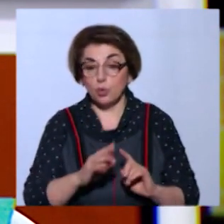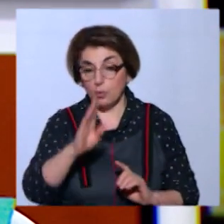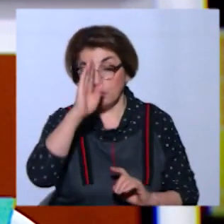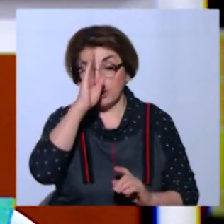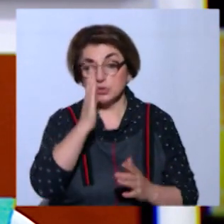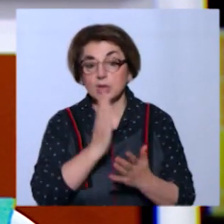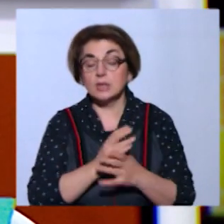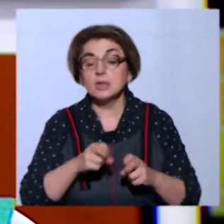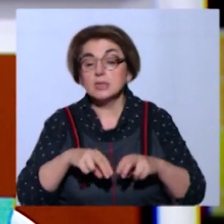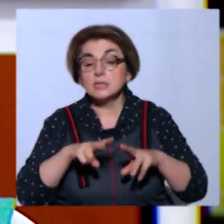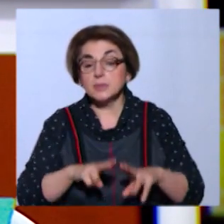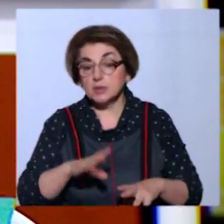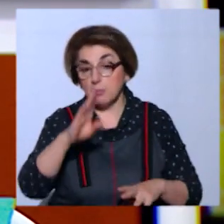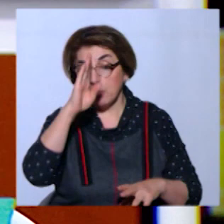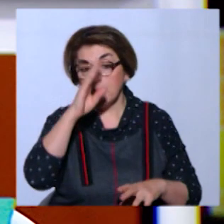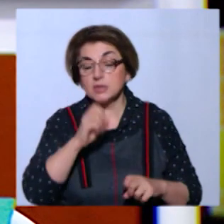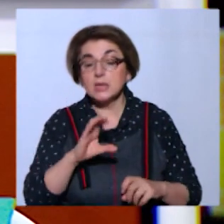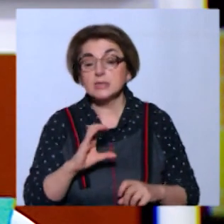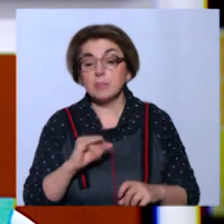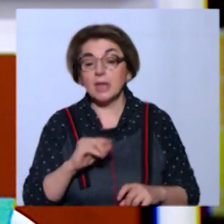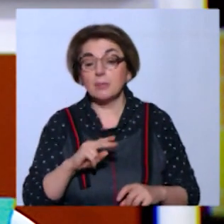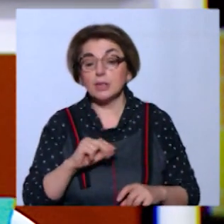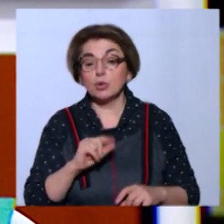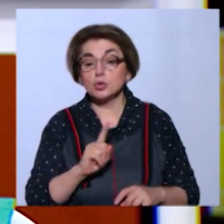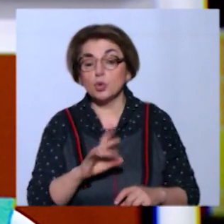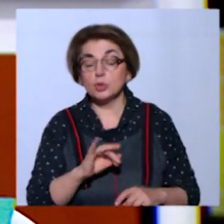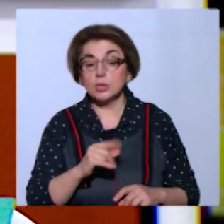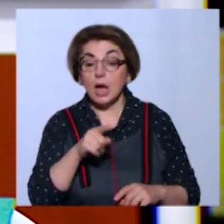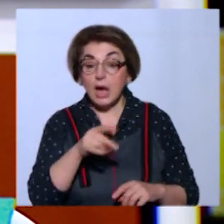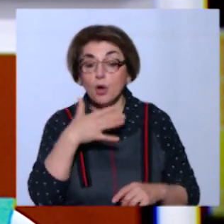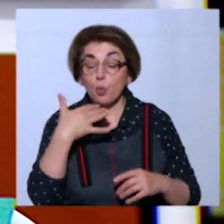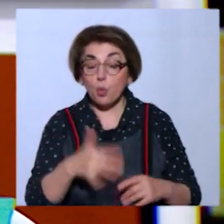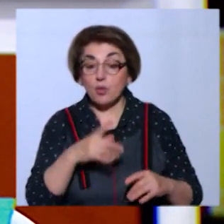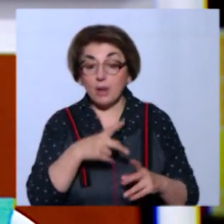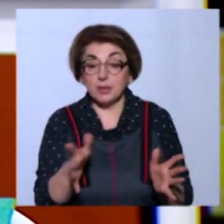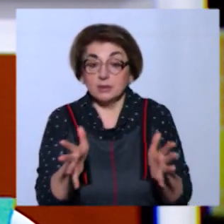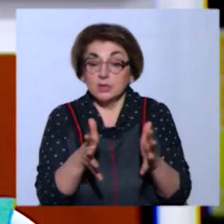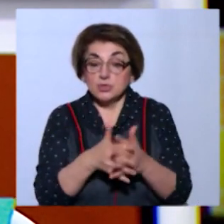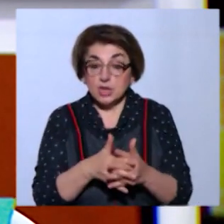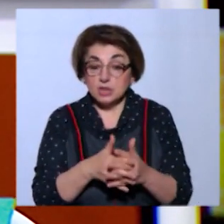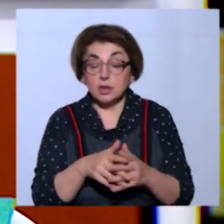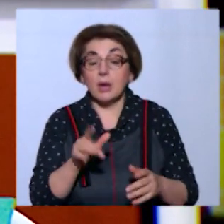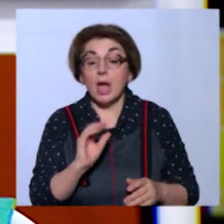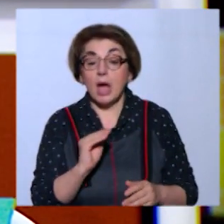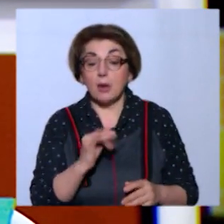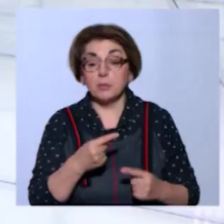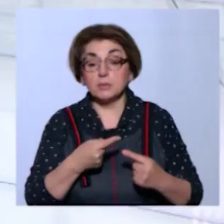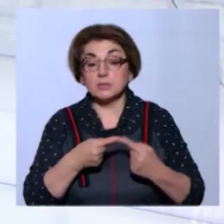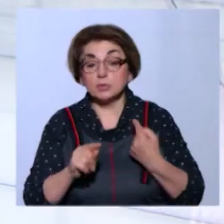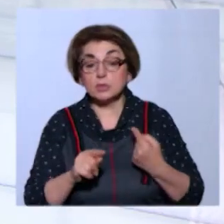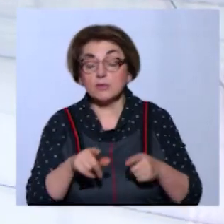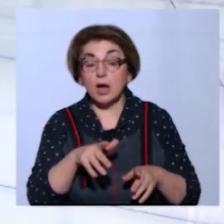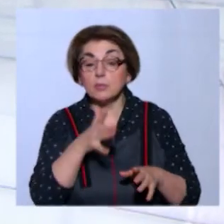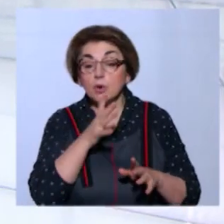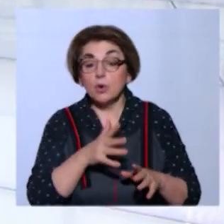მამრში მამრობითი სასქესო უჯრედი, სპერმატოზოიდი. აი, განაყოფიერება ამფიბიებისაგან განსხვავებით ქვეწარმავლებში